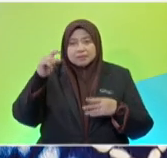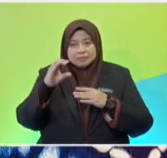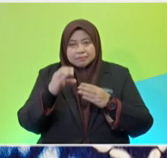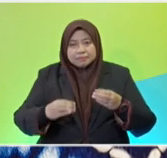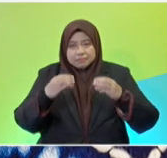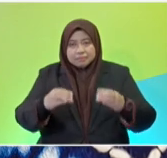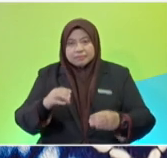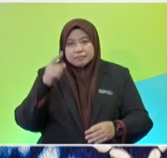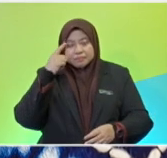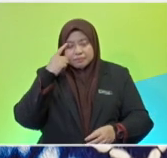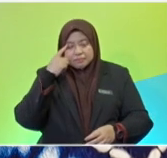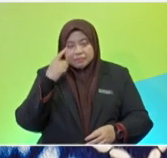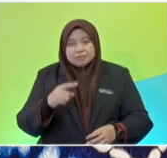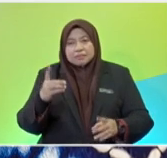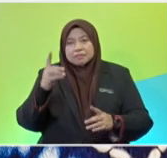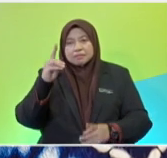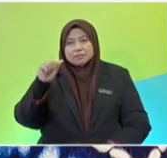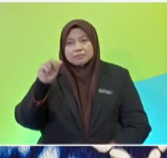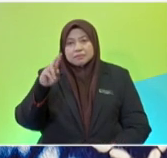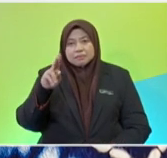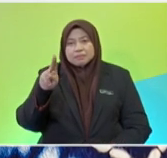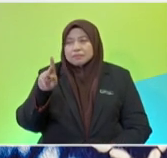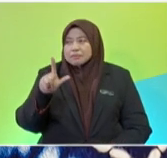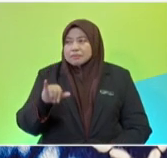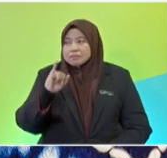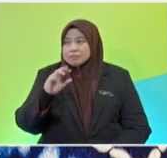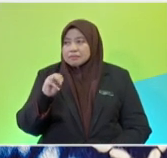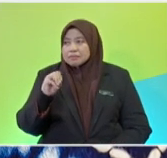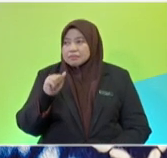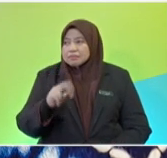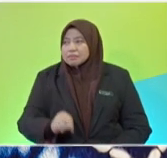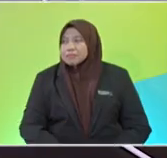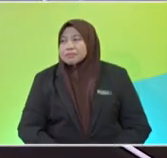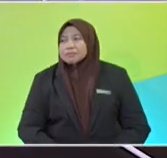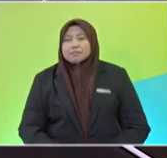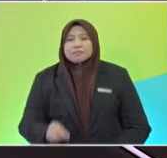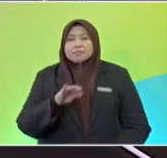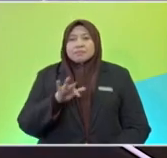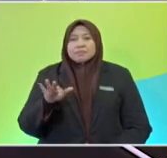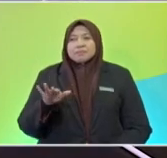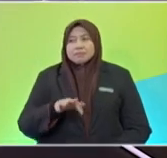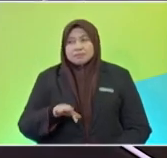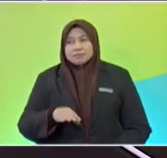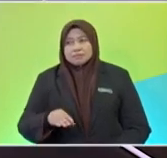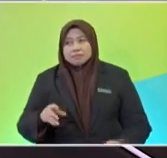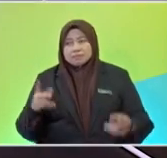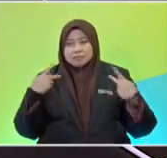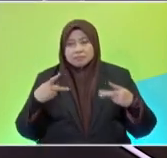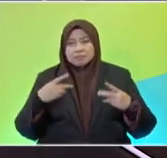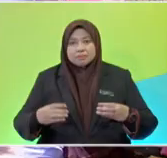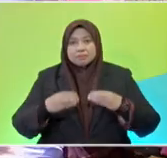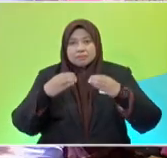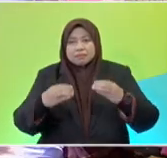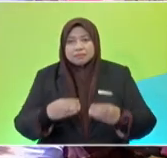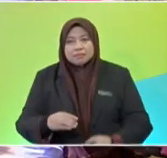Darul Iman ya oke baiklah kedai cenderamata